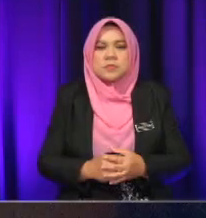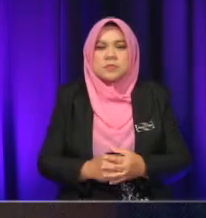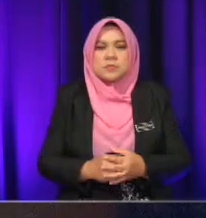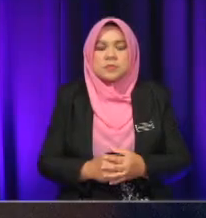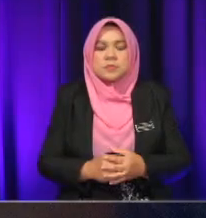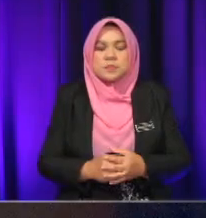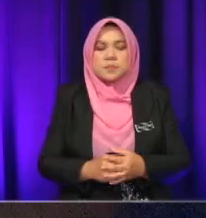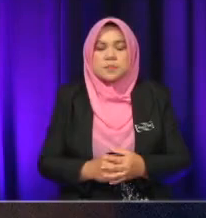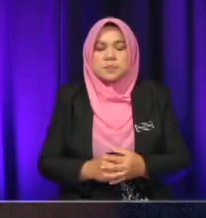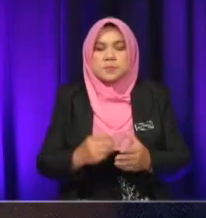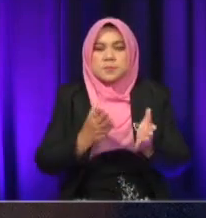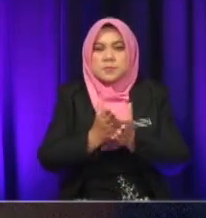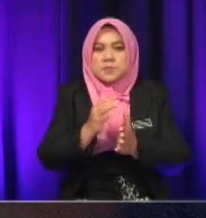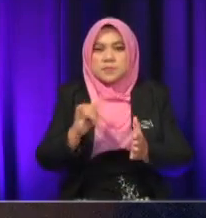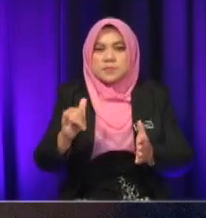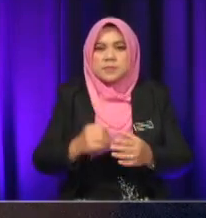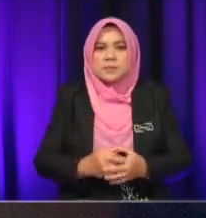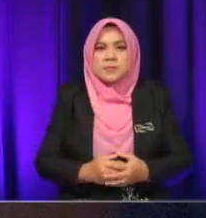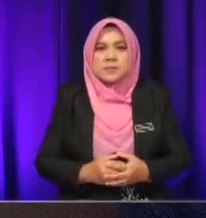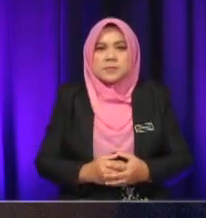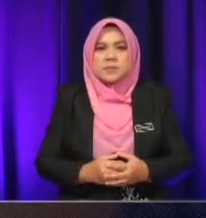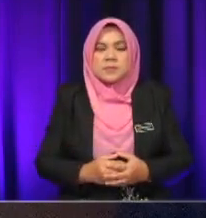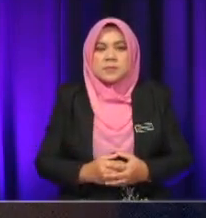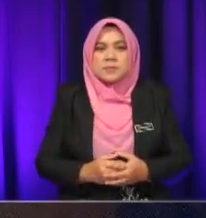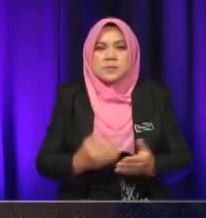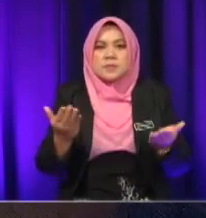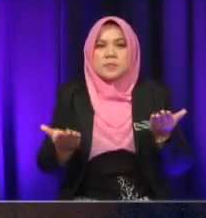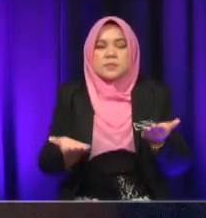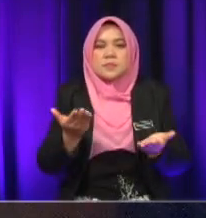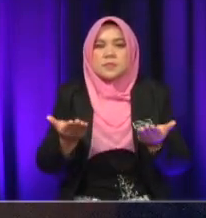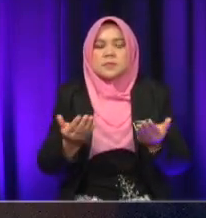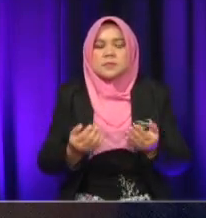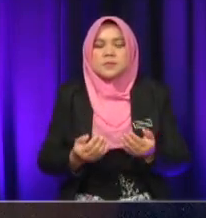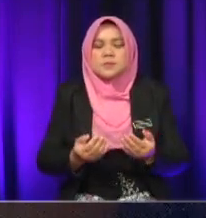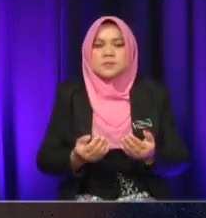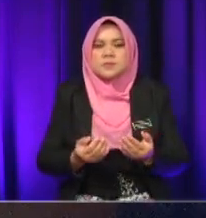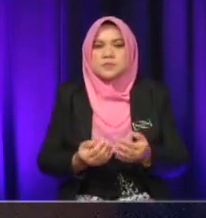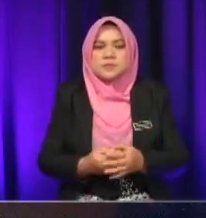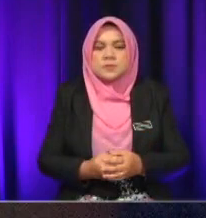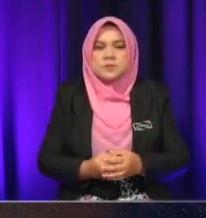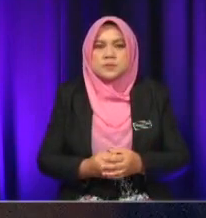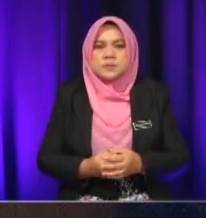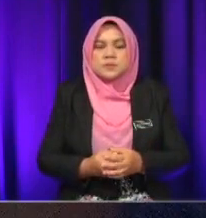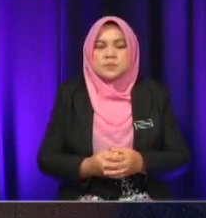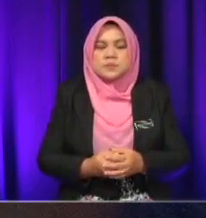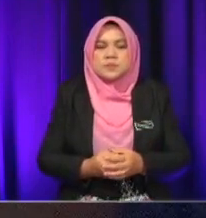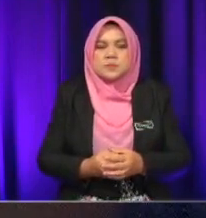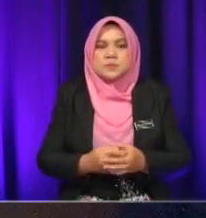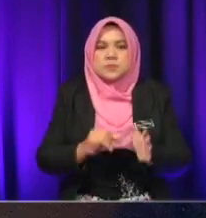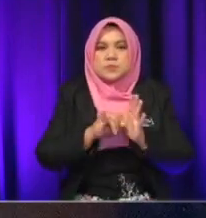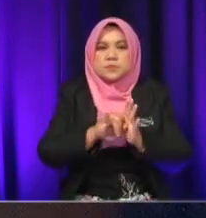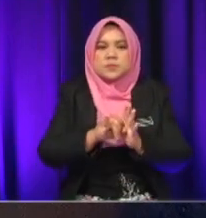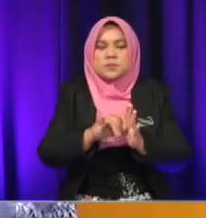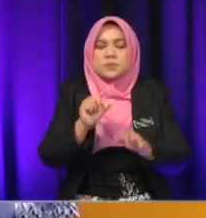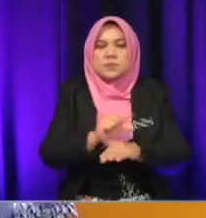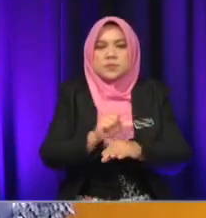Okey cikgu. Okay. Baiklah, seterusnya ya Syafiqah. Perbandingan pula. Jadi dalam perbandingan ni, iklan tu dia